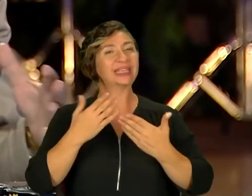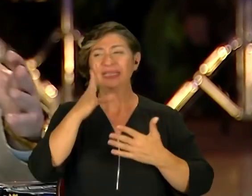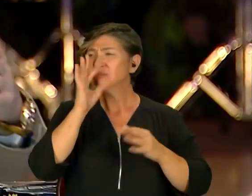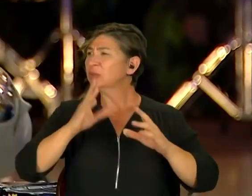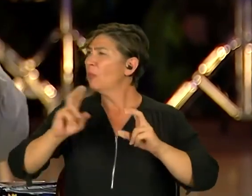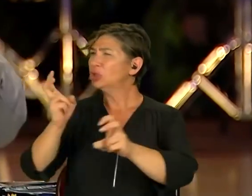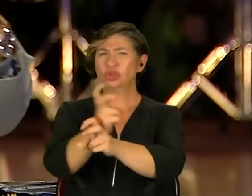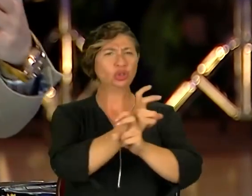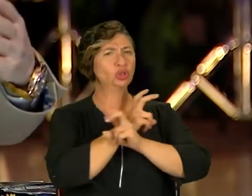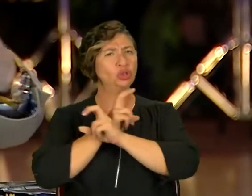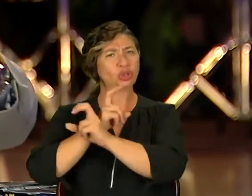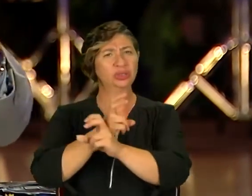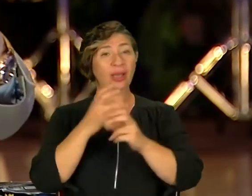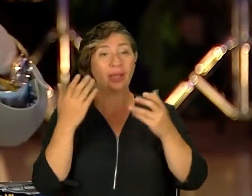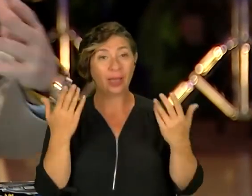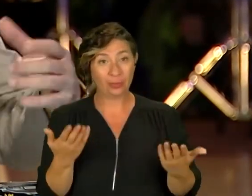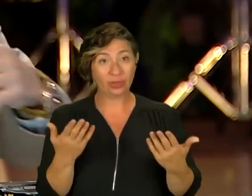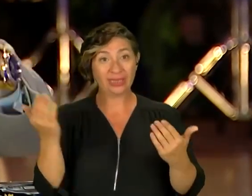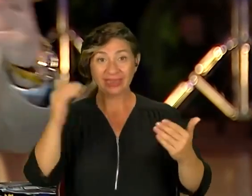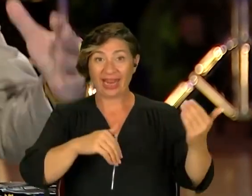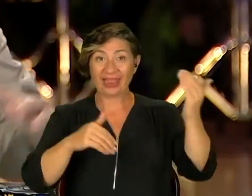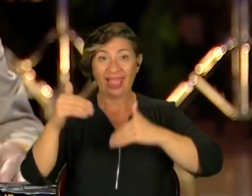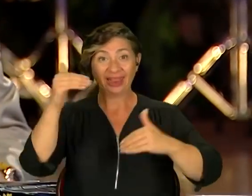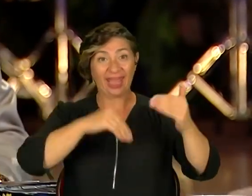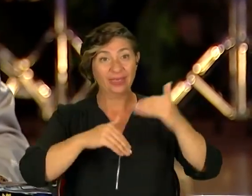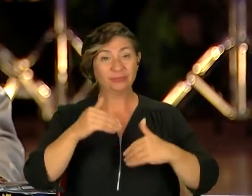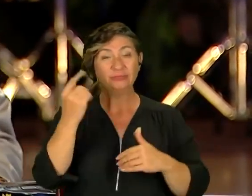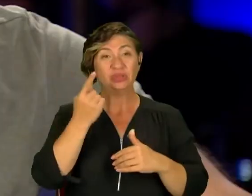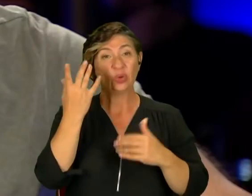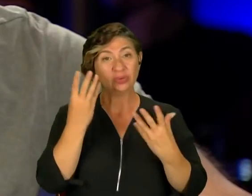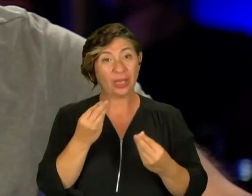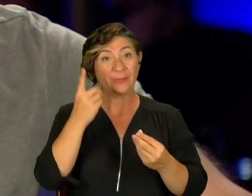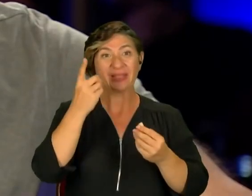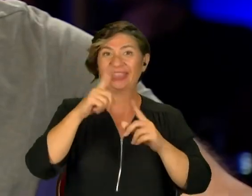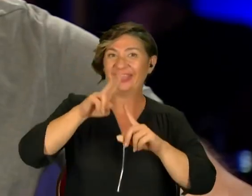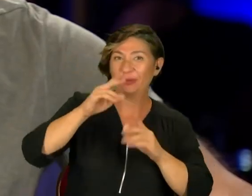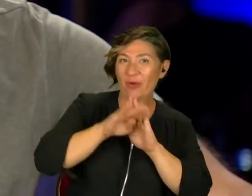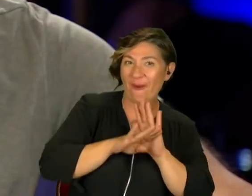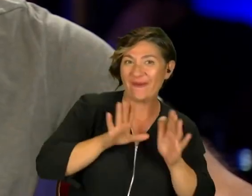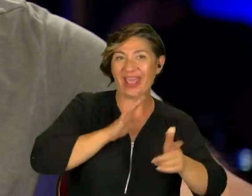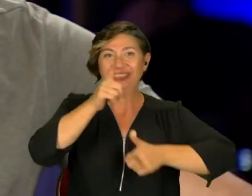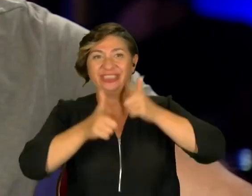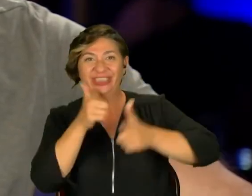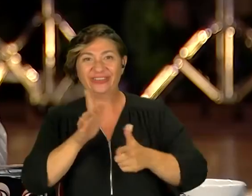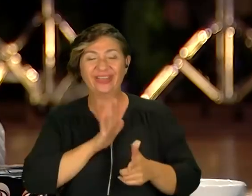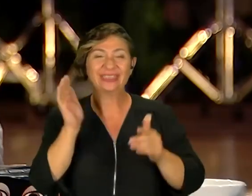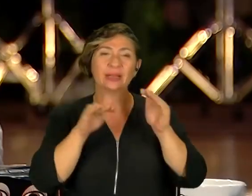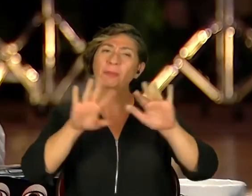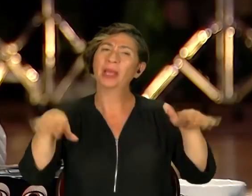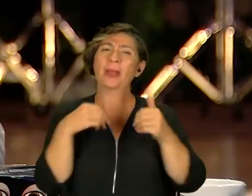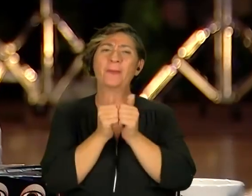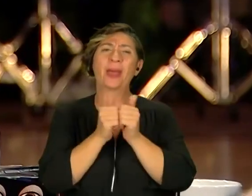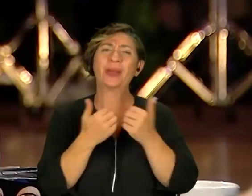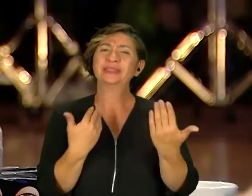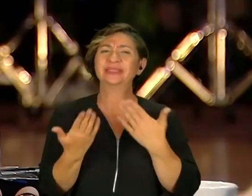kimse yok salonda. Halbuki gelenler böyle işte bir şey olacak, bir program çekilecek gibi gelmişler. Beraber